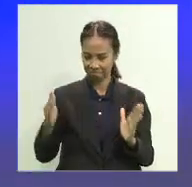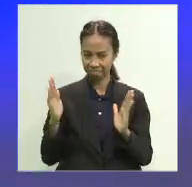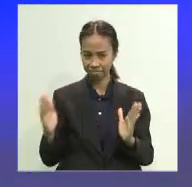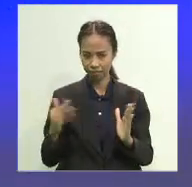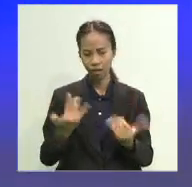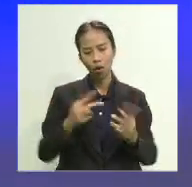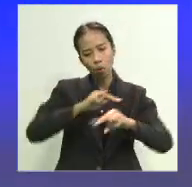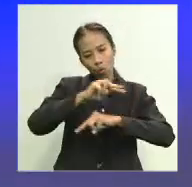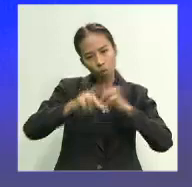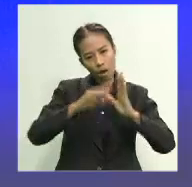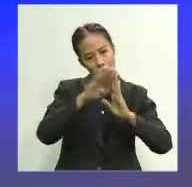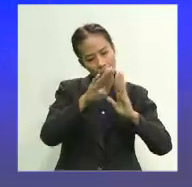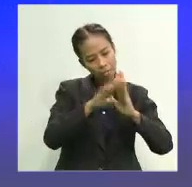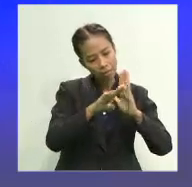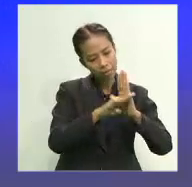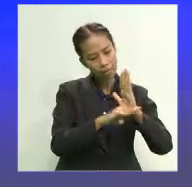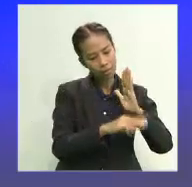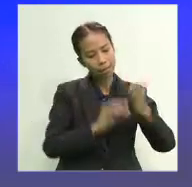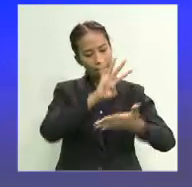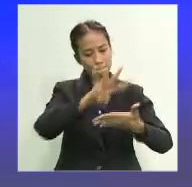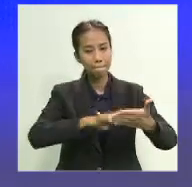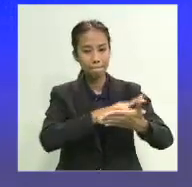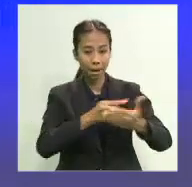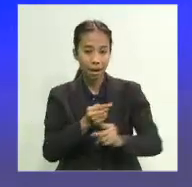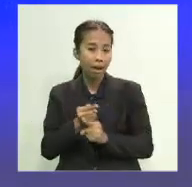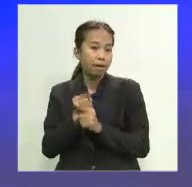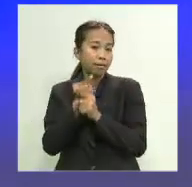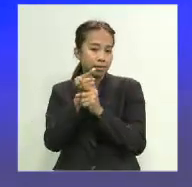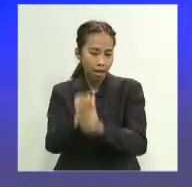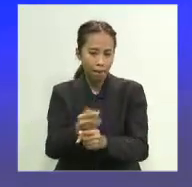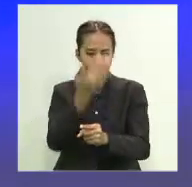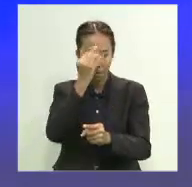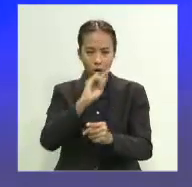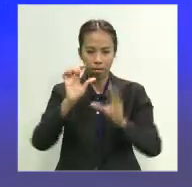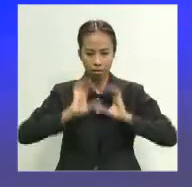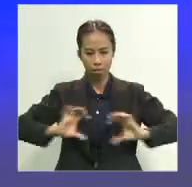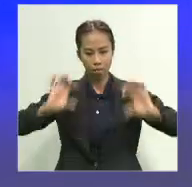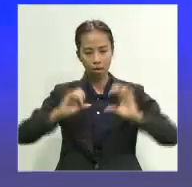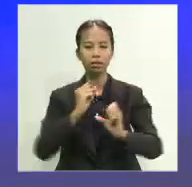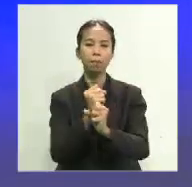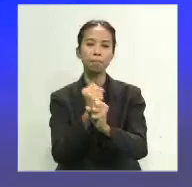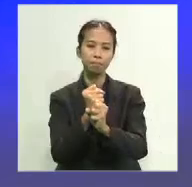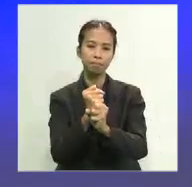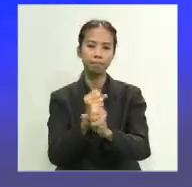ขั้นเป็นตอนนะตามกำหนดตามแผนแม่บทที่ได้วางไว้ที่รัฐบาลจะต้องเป็นการต่อเนื่อง